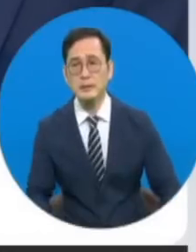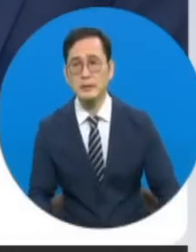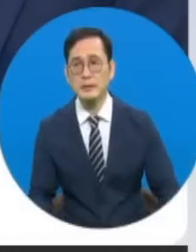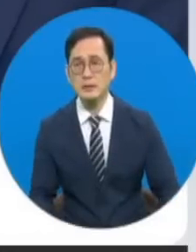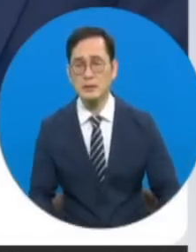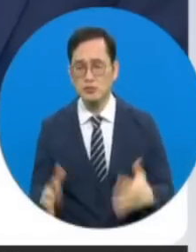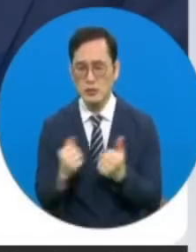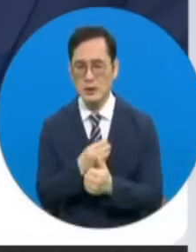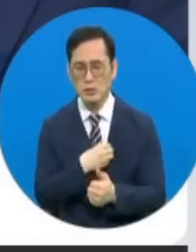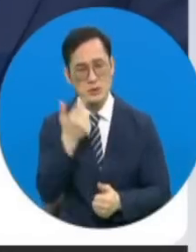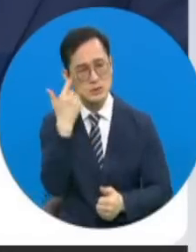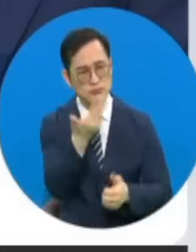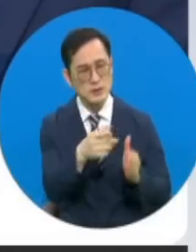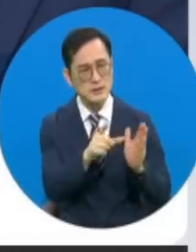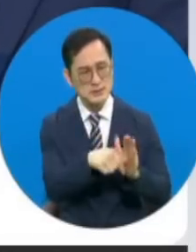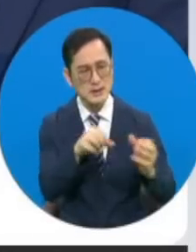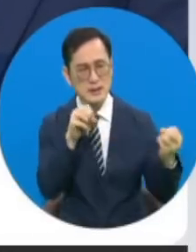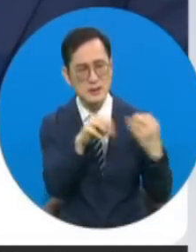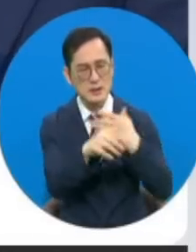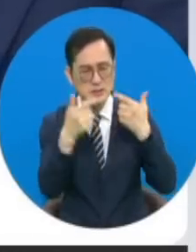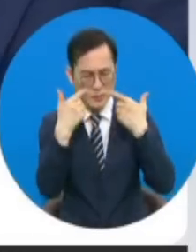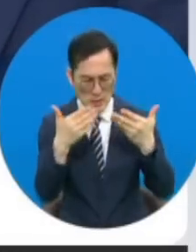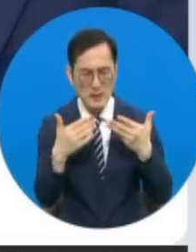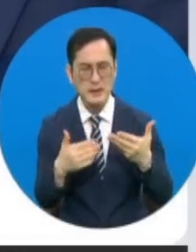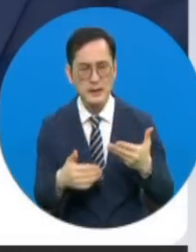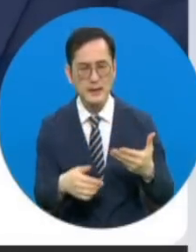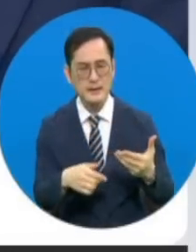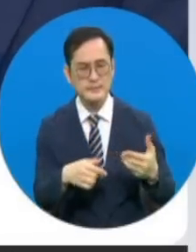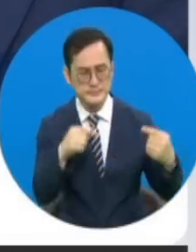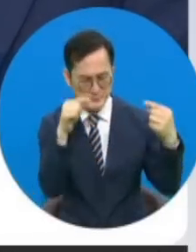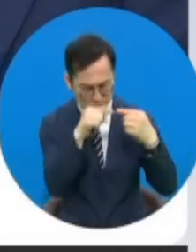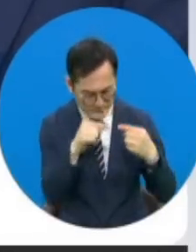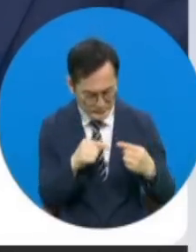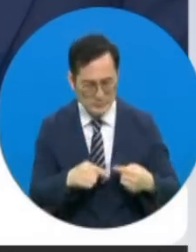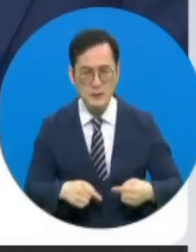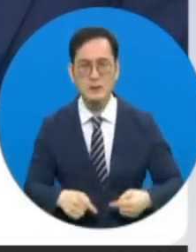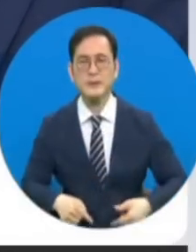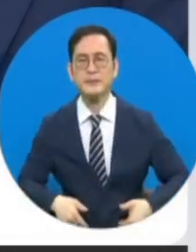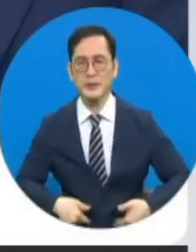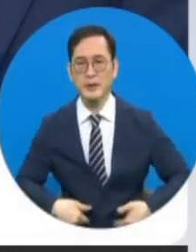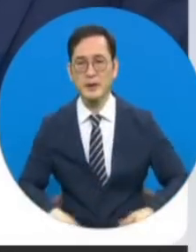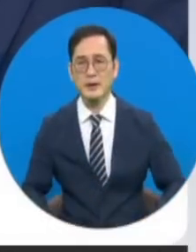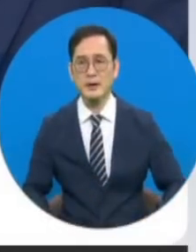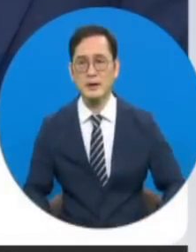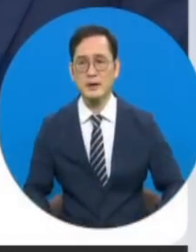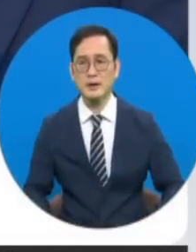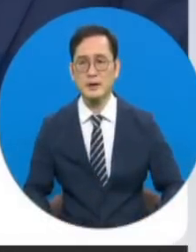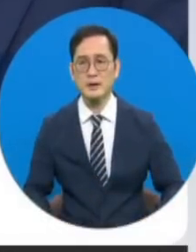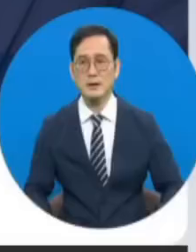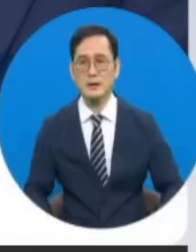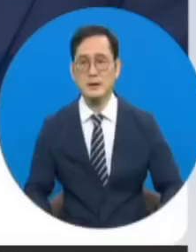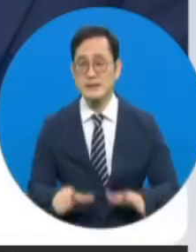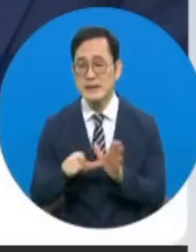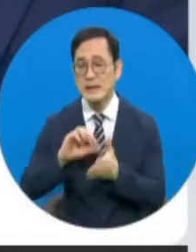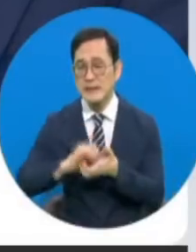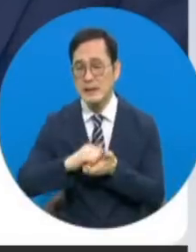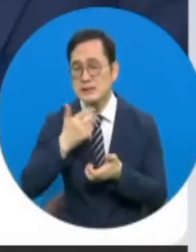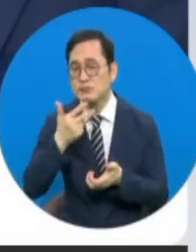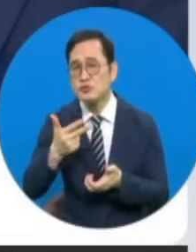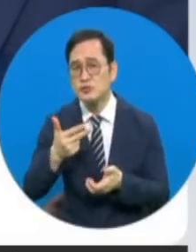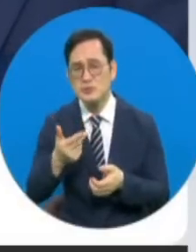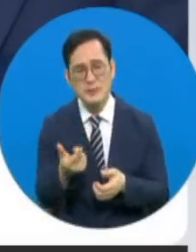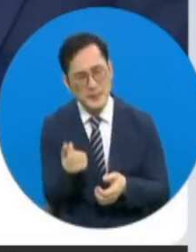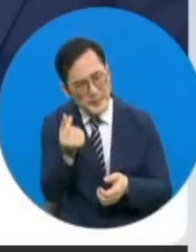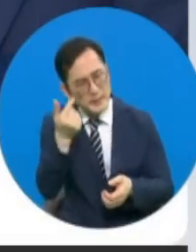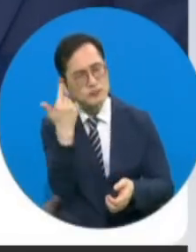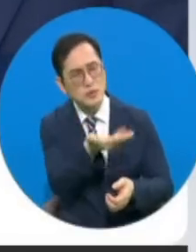의원들이 질의할 때는 정확하게 7분 내 질의와 답변을 동시에 받아야 되거든요 굉장히 중요한 시간으로 볼 수 있는데 이렇게 묻는 거에